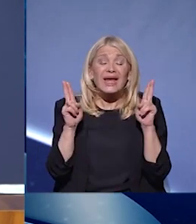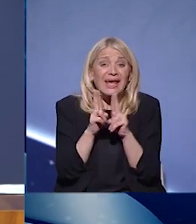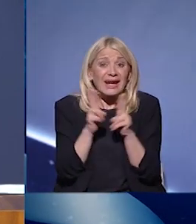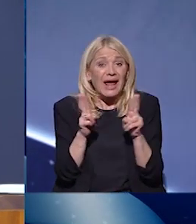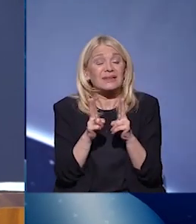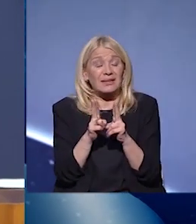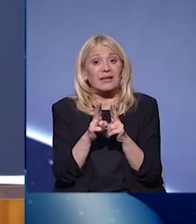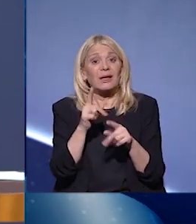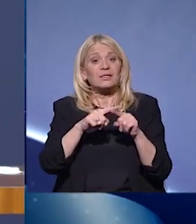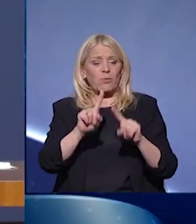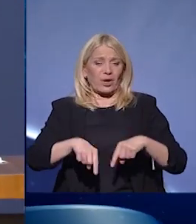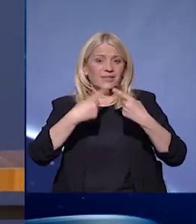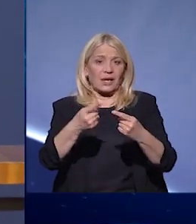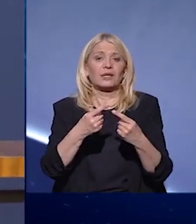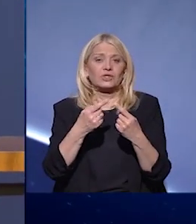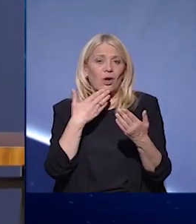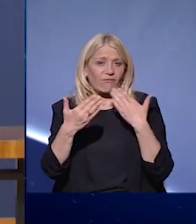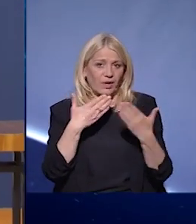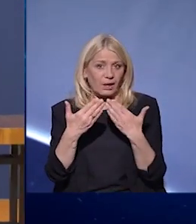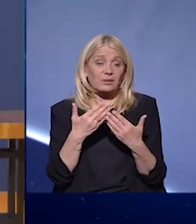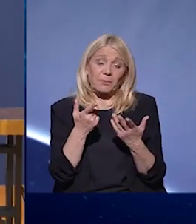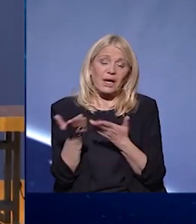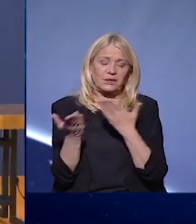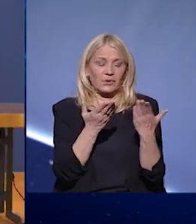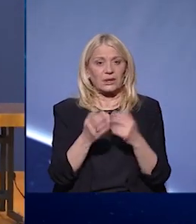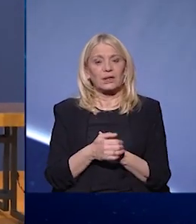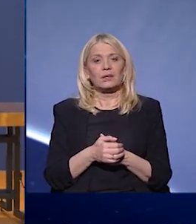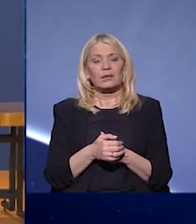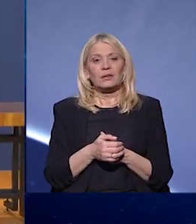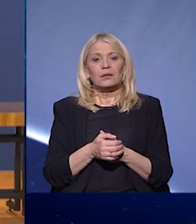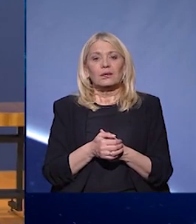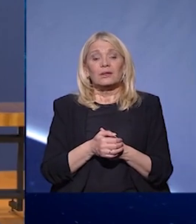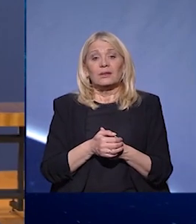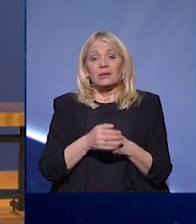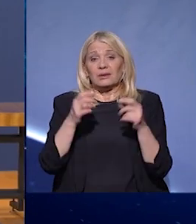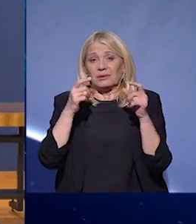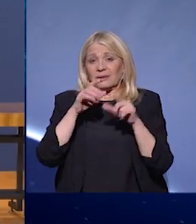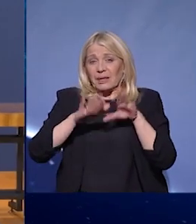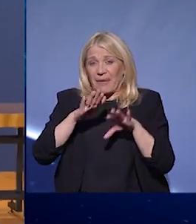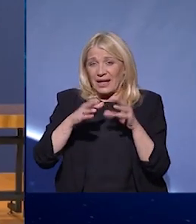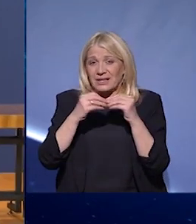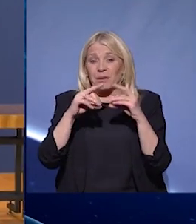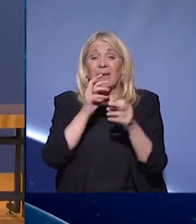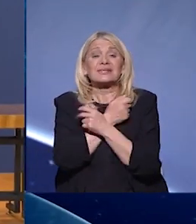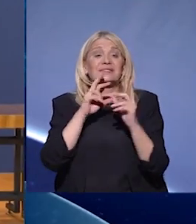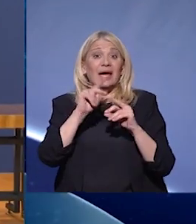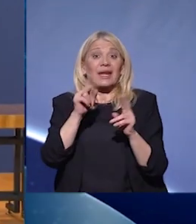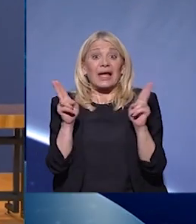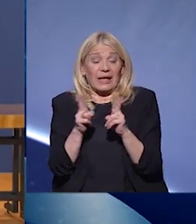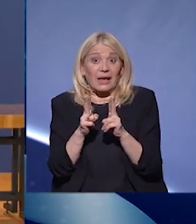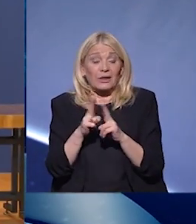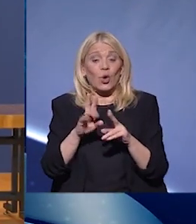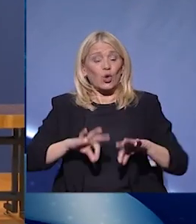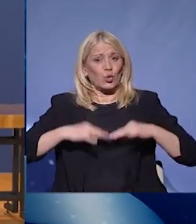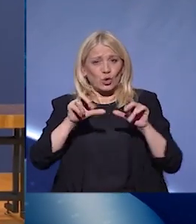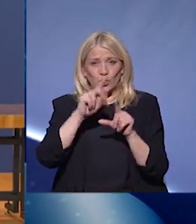kratki i zbog sledeće konferencije, pa izvolite. Saša Tošić, magazin Bazar. Evo, kratko, jutro